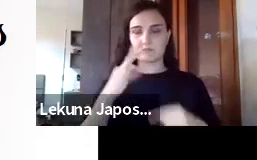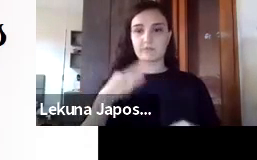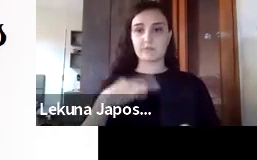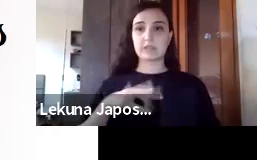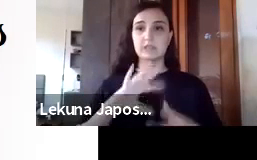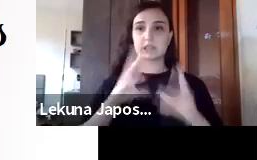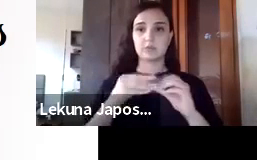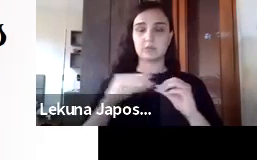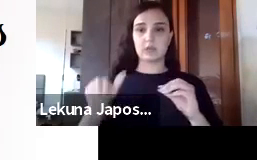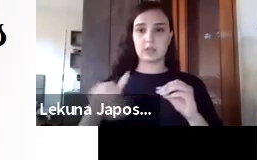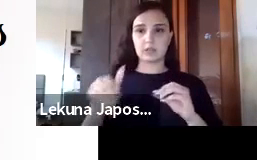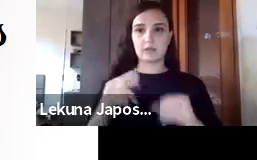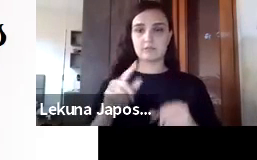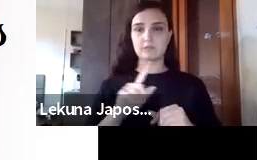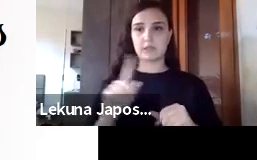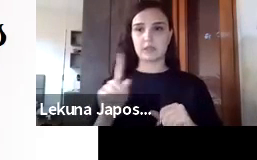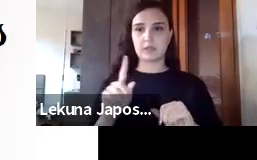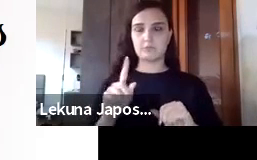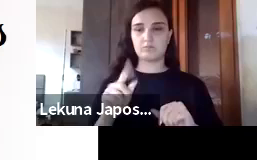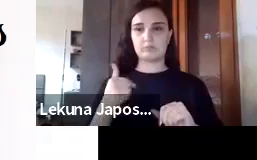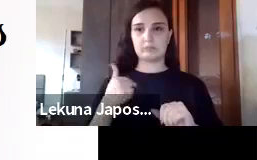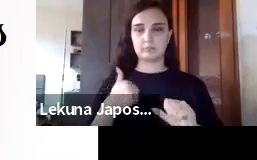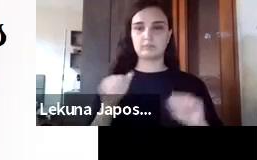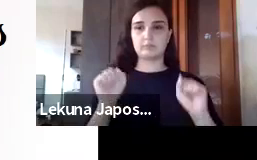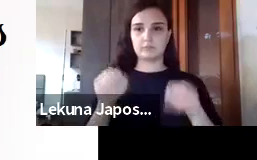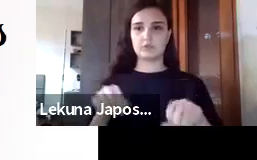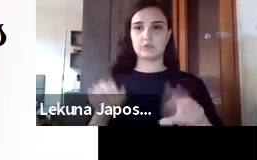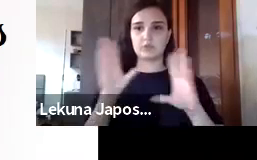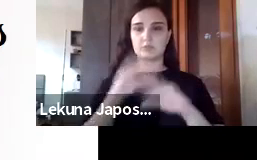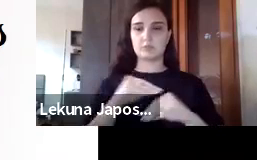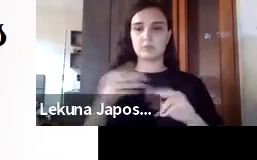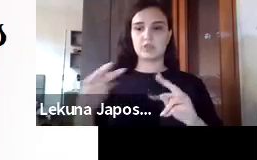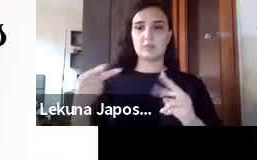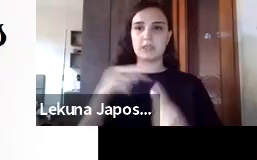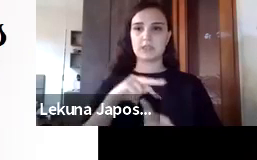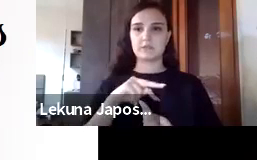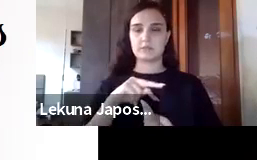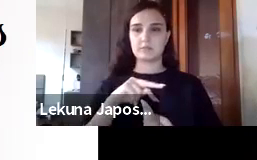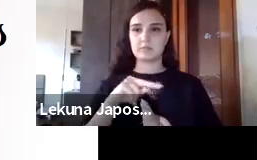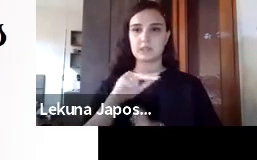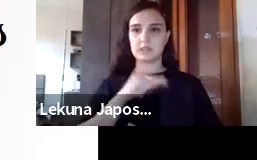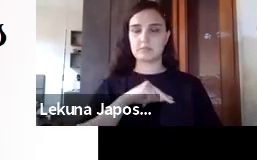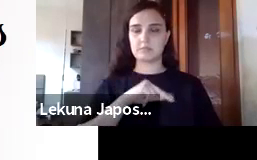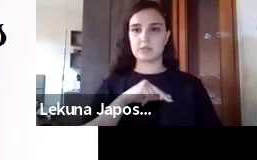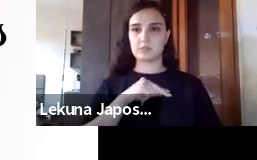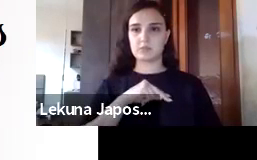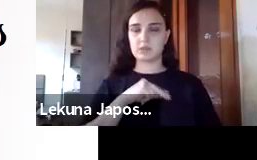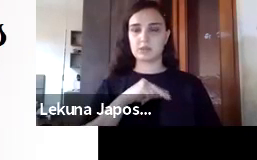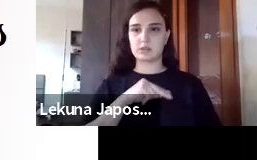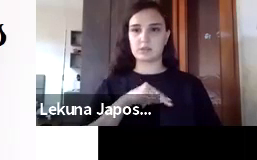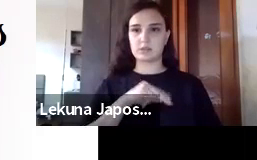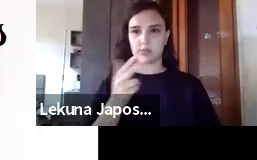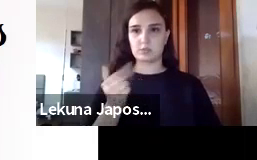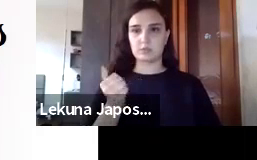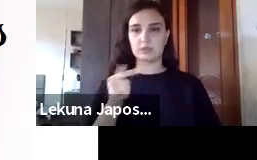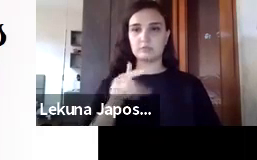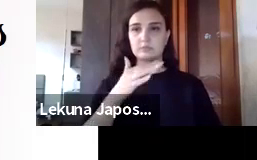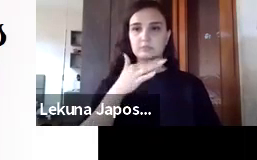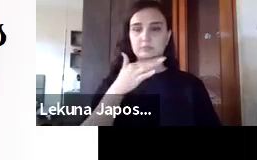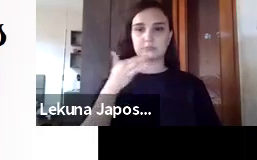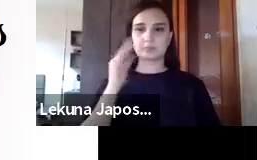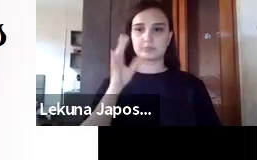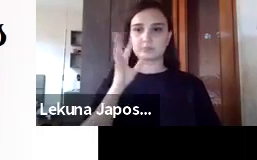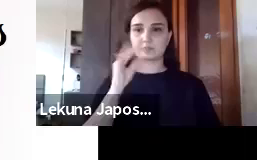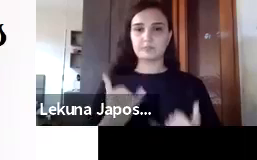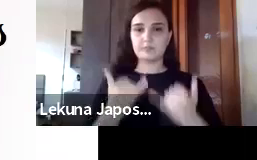საერთოდ შვილი, მაგრამ მე შემეძლო ჩამენაცვლებინა სამსახურით. ხო, იმდენ დრო